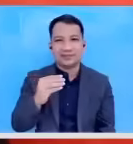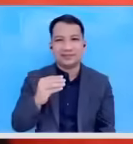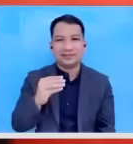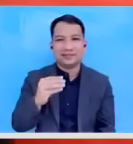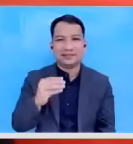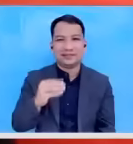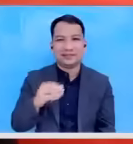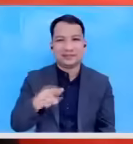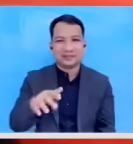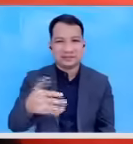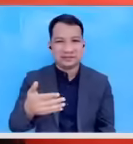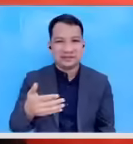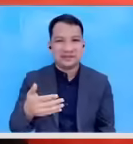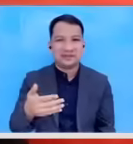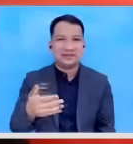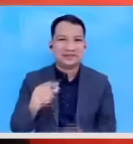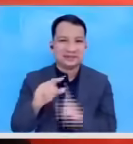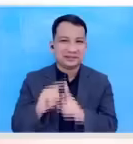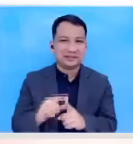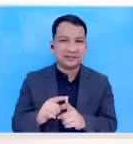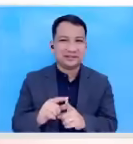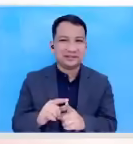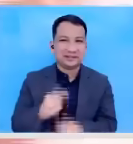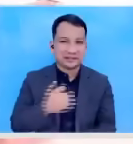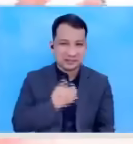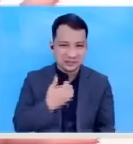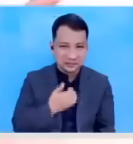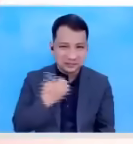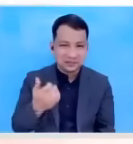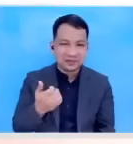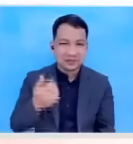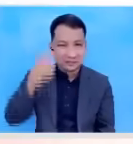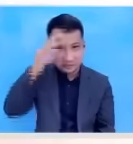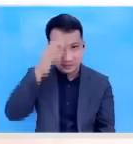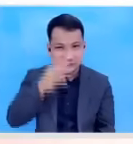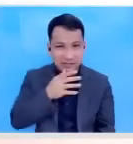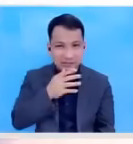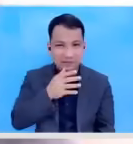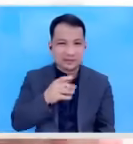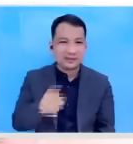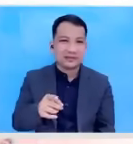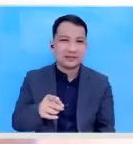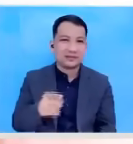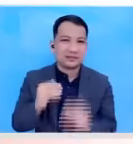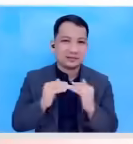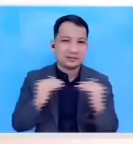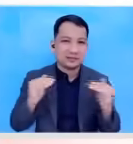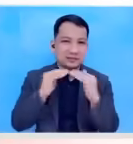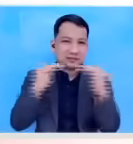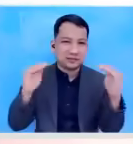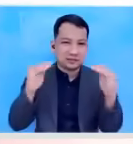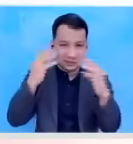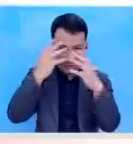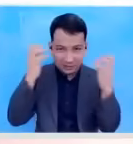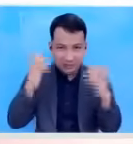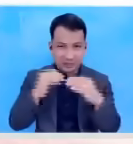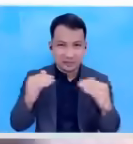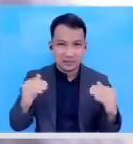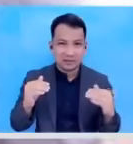Ganda ng word! The modulation kind of parenting. Kasi una yan, ang may stages ang galit ng mami ko. Yung una, the dagger